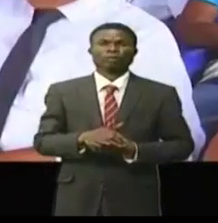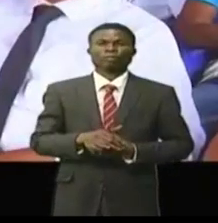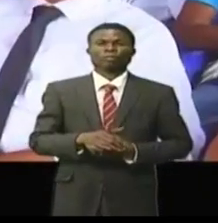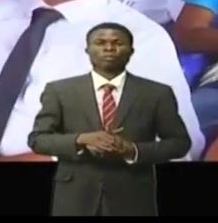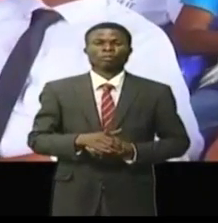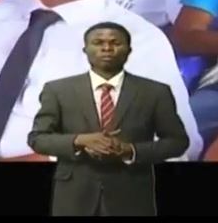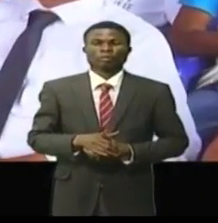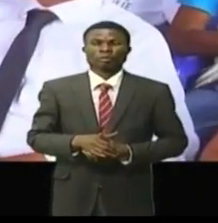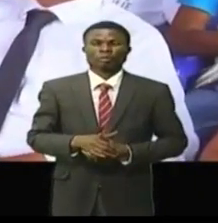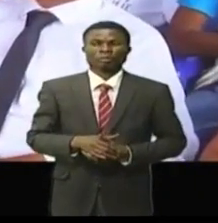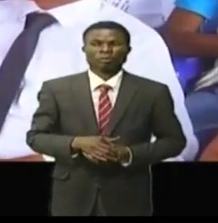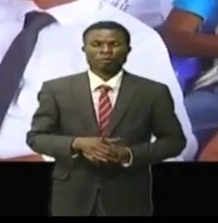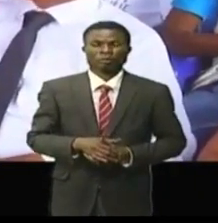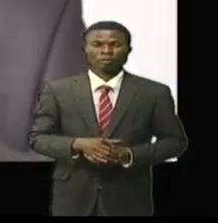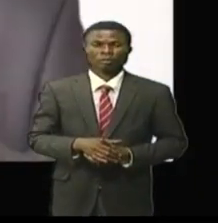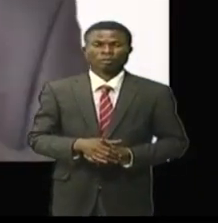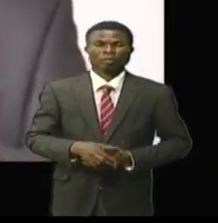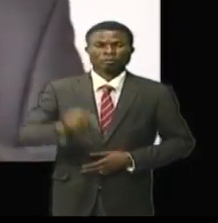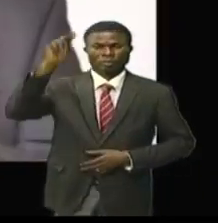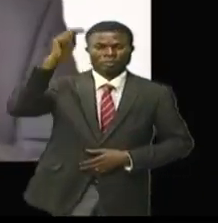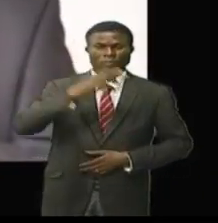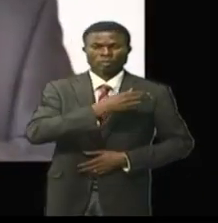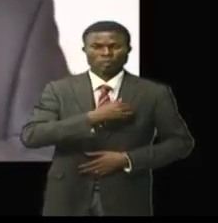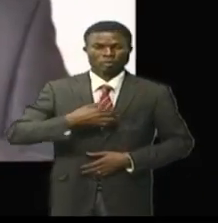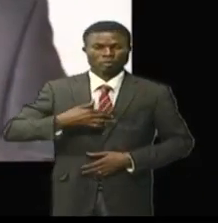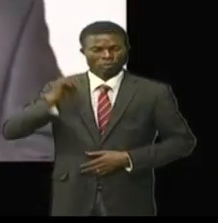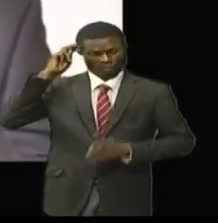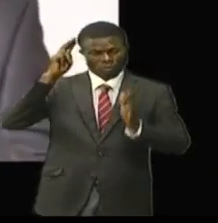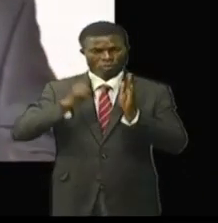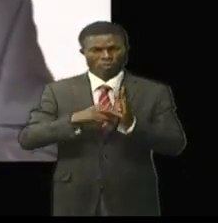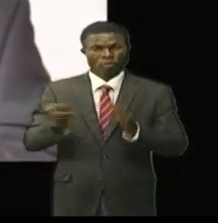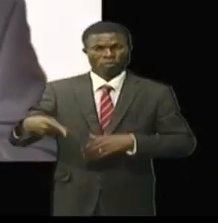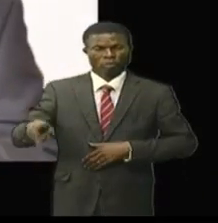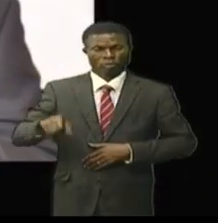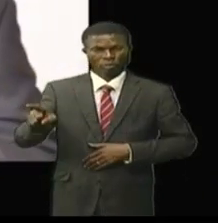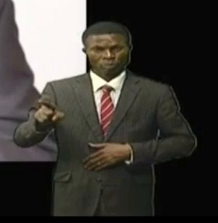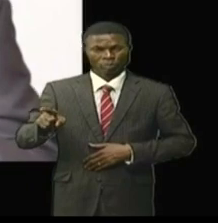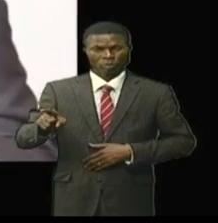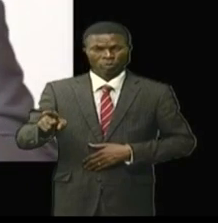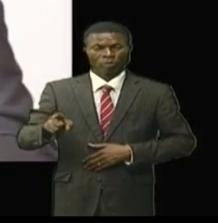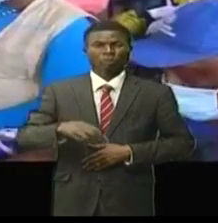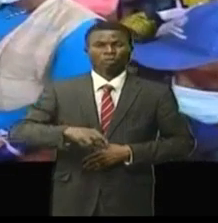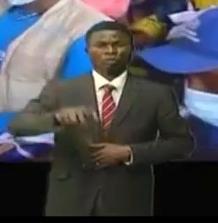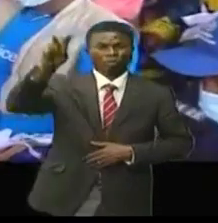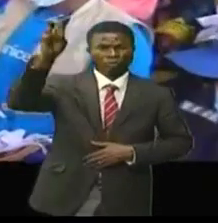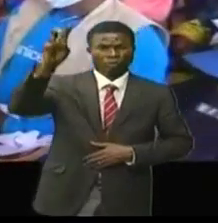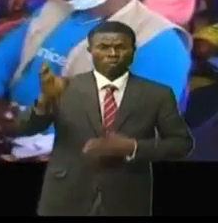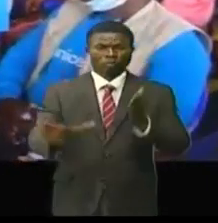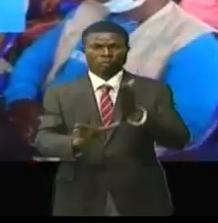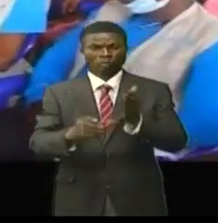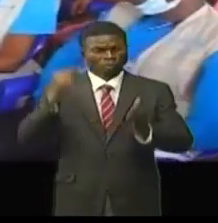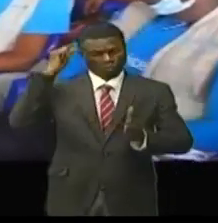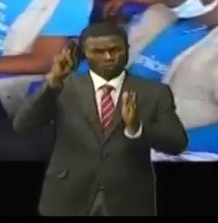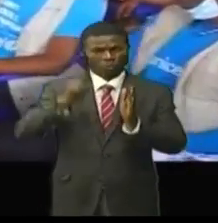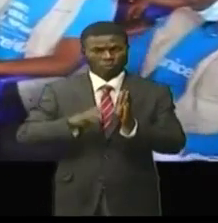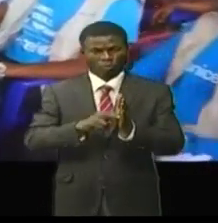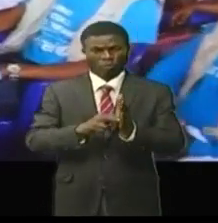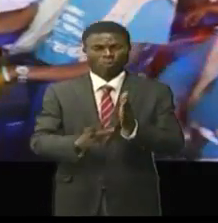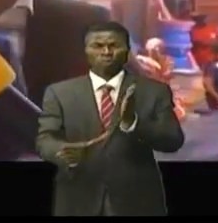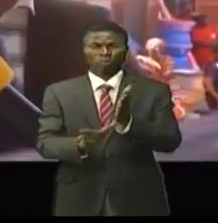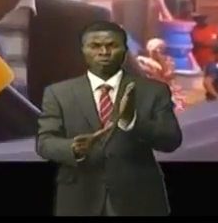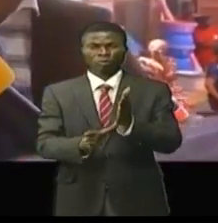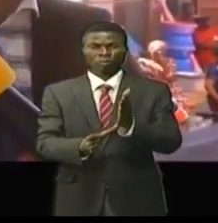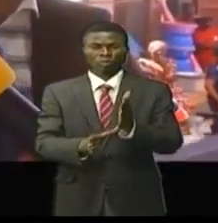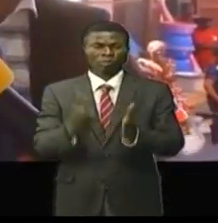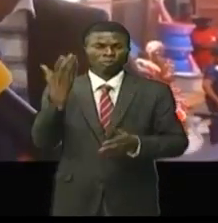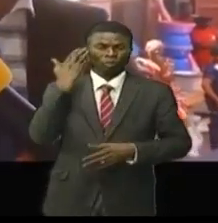Au cours de cette cérémonie, au nom du gouverneur des provinces, le professeur Jean-Robert Nzaza Bombiti en mission, le vice-gouverneur et gouverneur ad intérim,